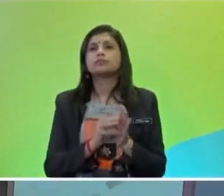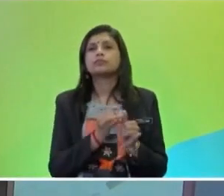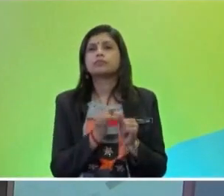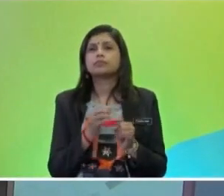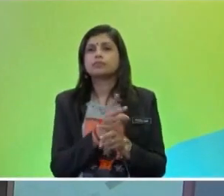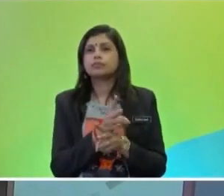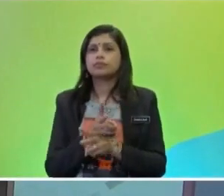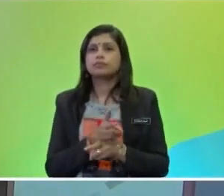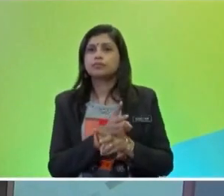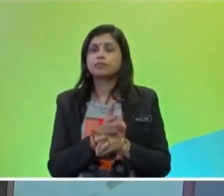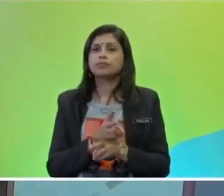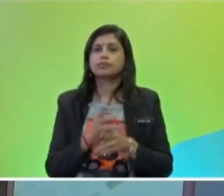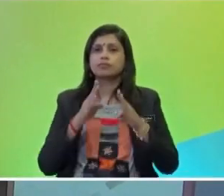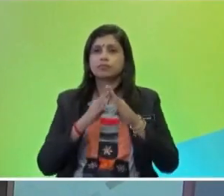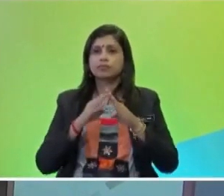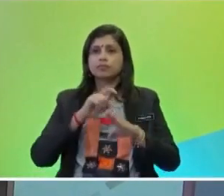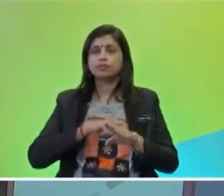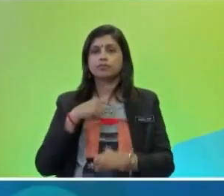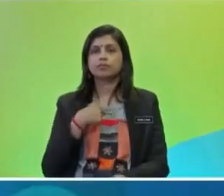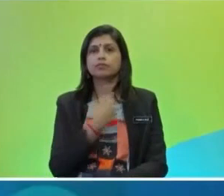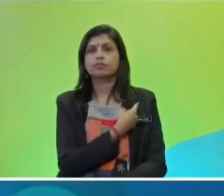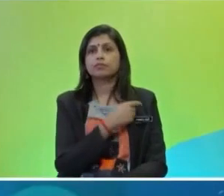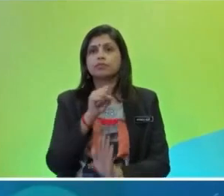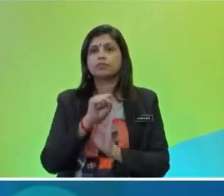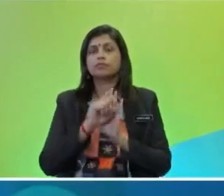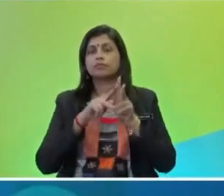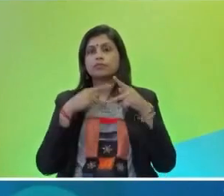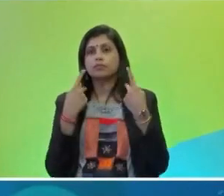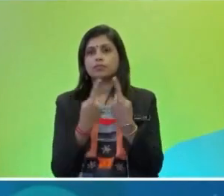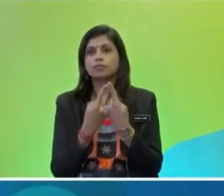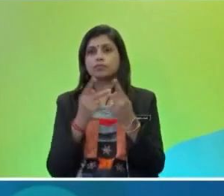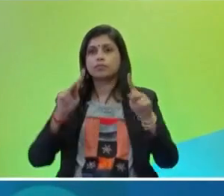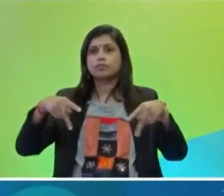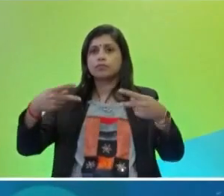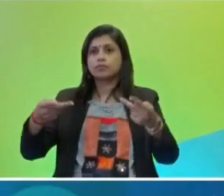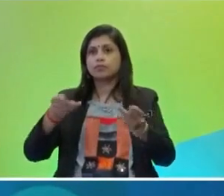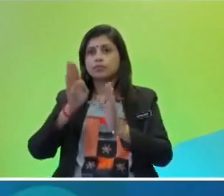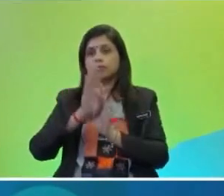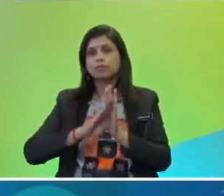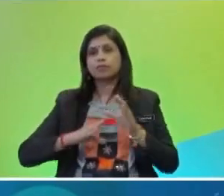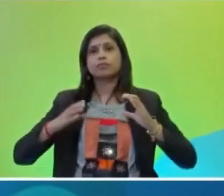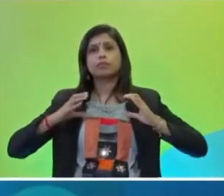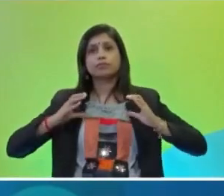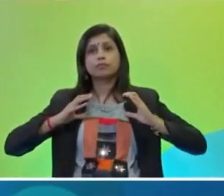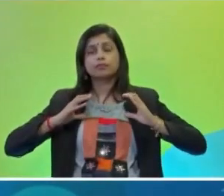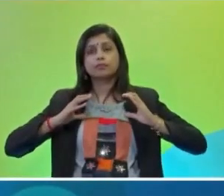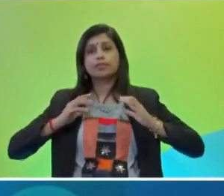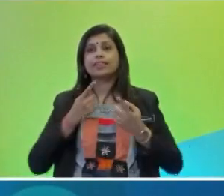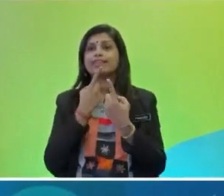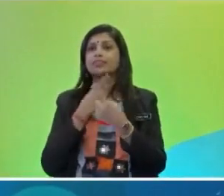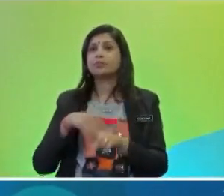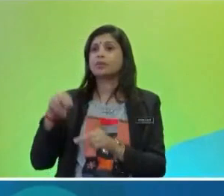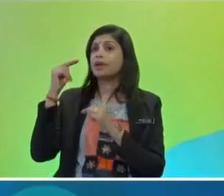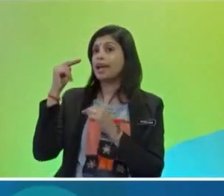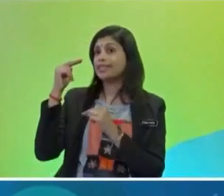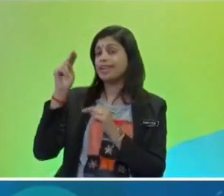kami sekeluarga pergi bercuti. Oh, cikgu, saya rasa jawapannya adalah hadiah. Itu dia. Betul jawapan dia. Hadiah.